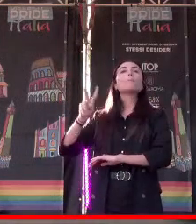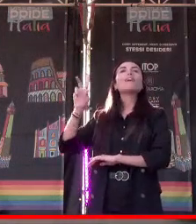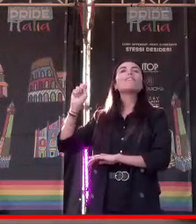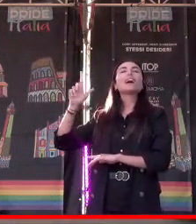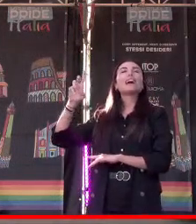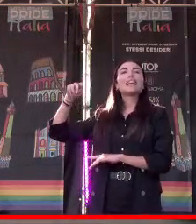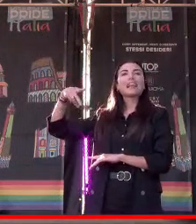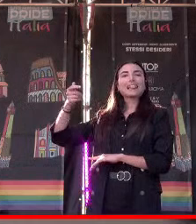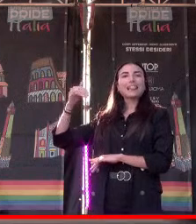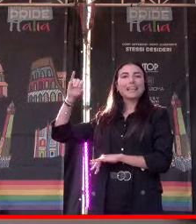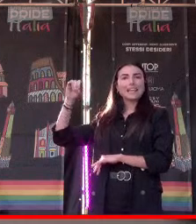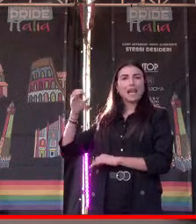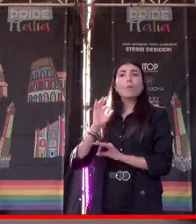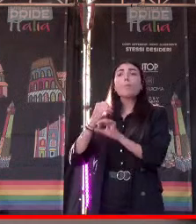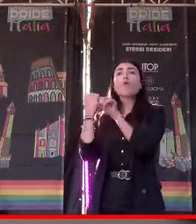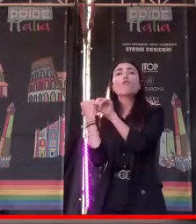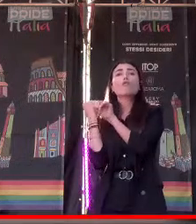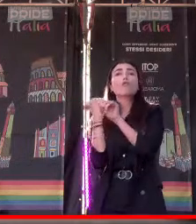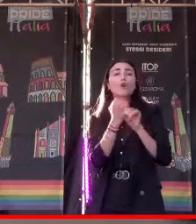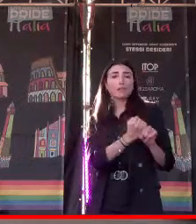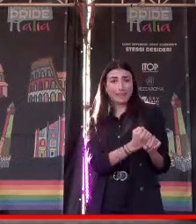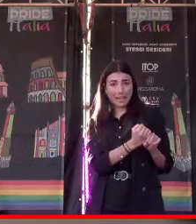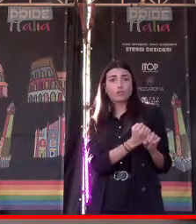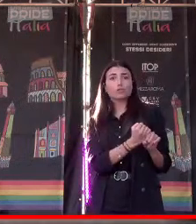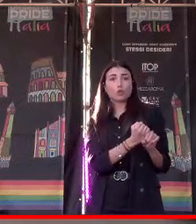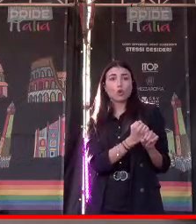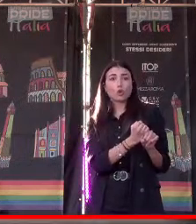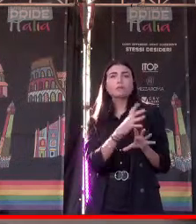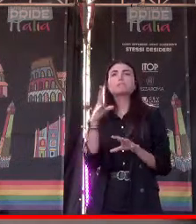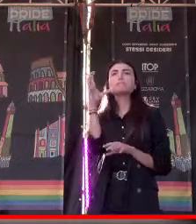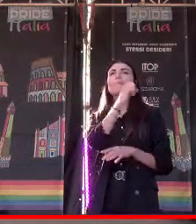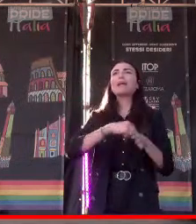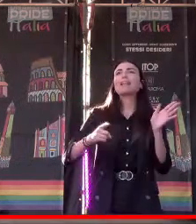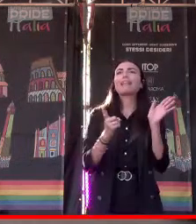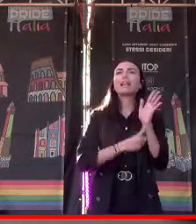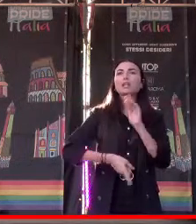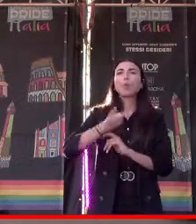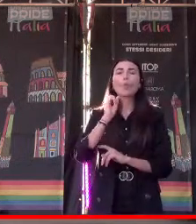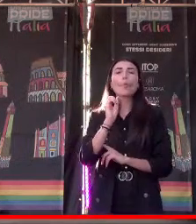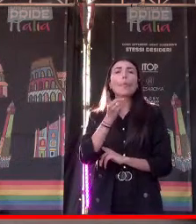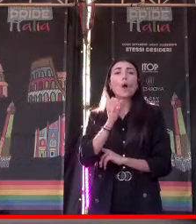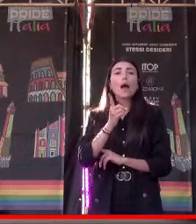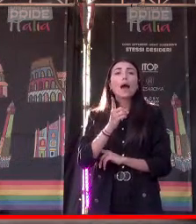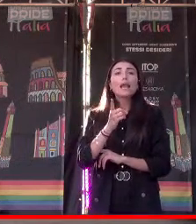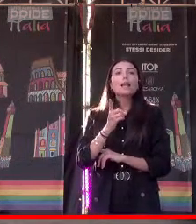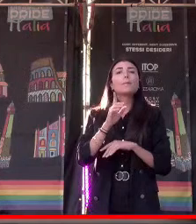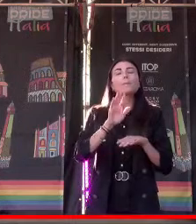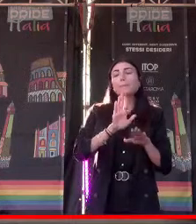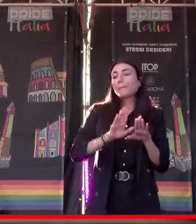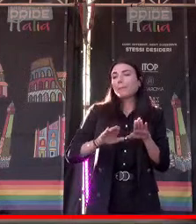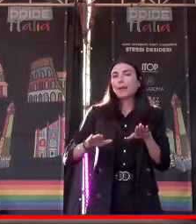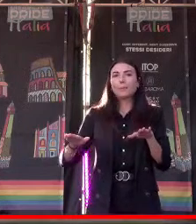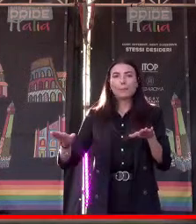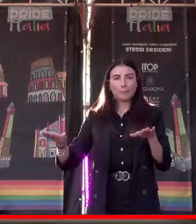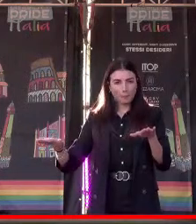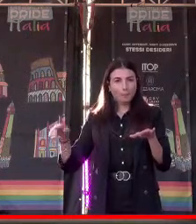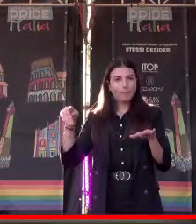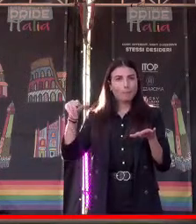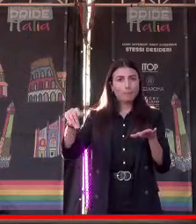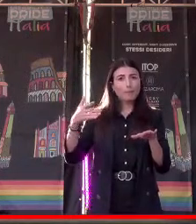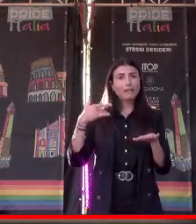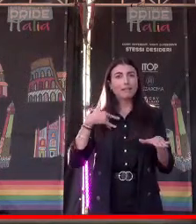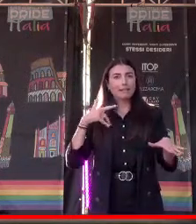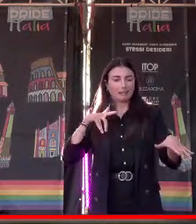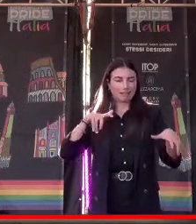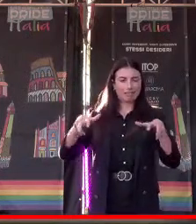dovuto fare una fondazione per far capire quali sono i diritti che anche le creature più piccole, i bambini, questi bilenchi,